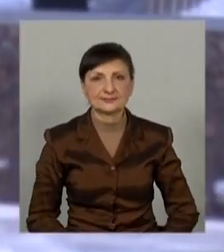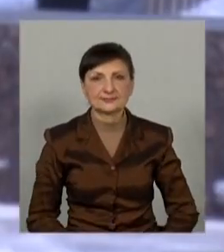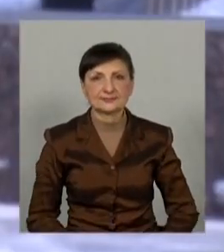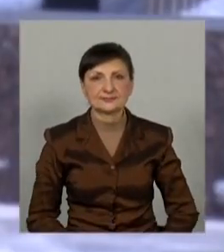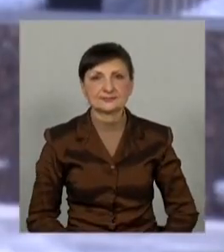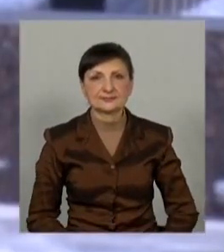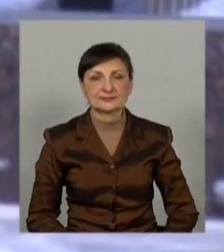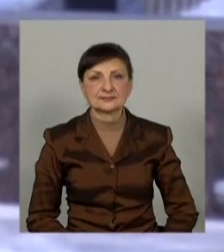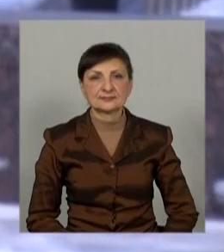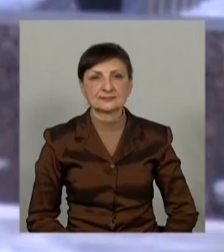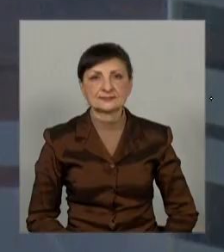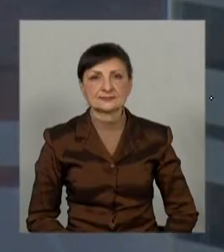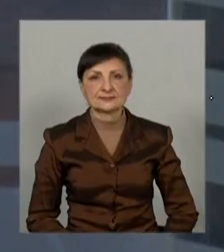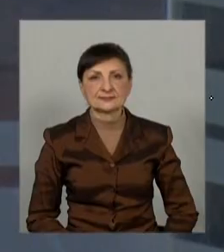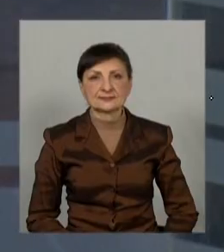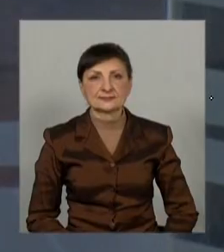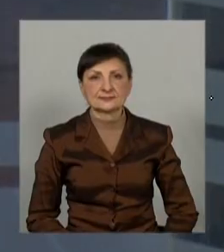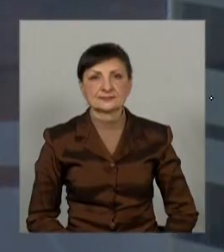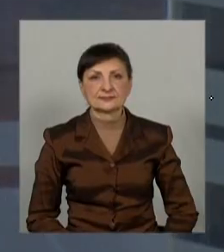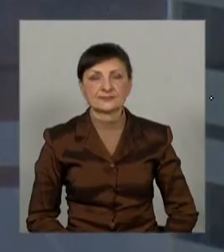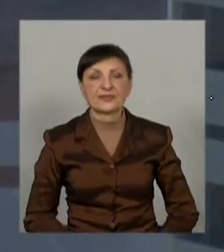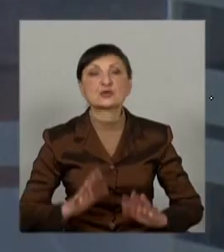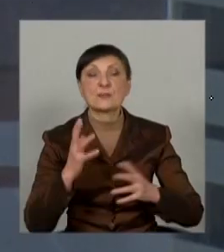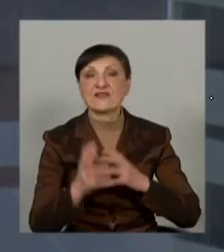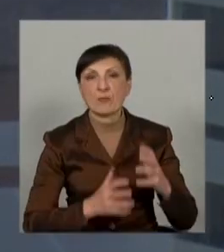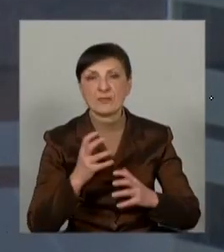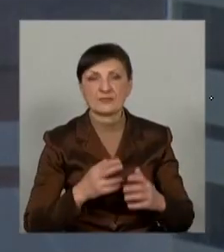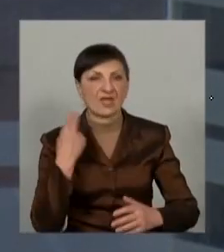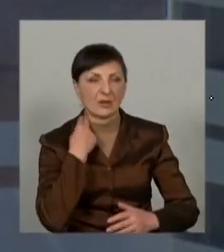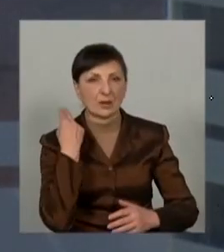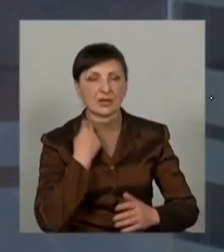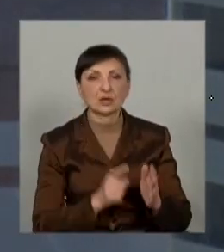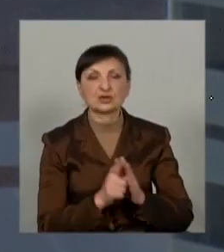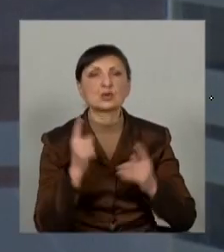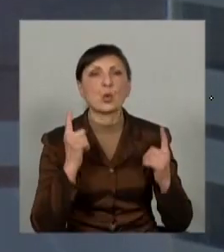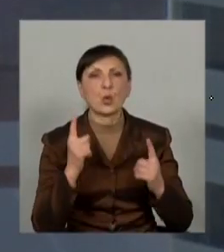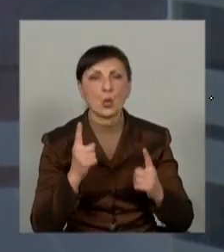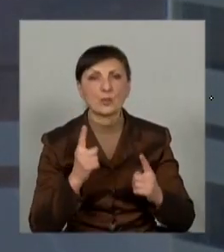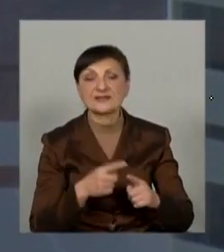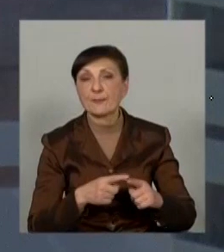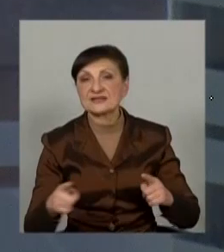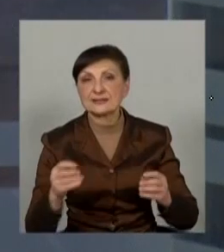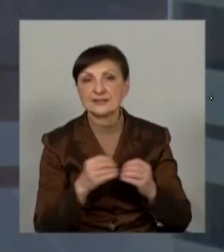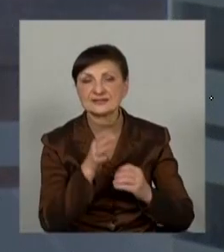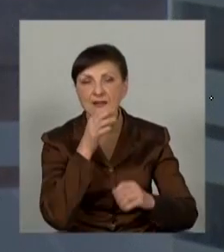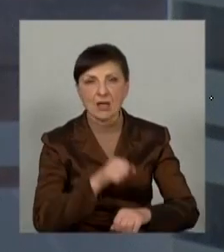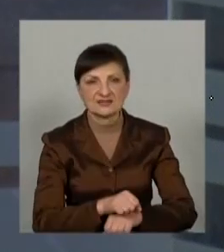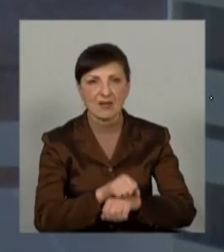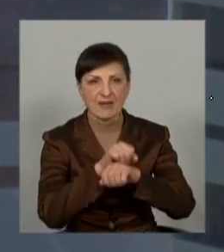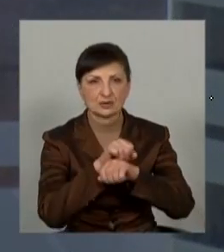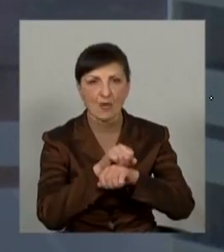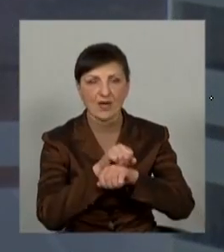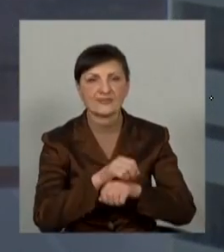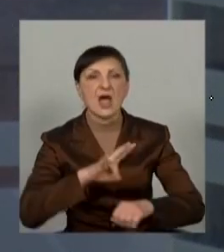телеканал Алматы, Астана. К событиям в мире. В Великобритании началась крупнейшая за последние 10 лет забастовка.